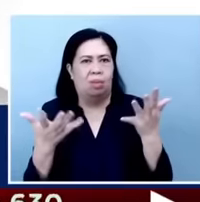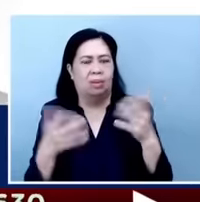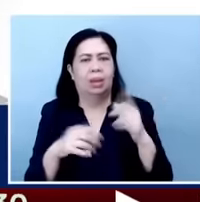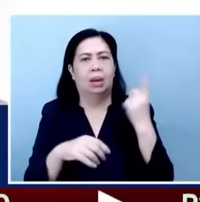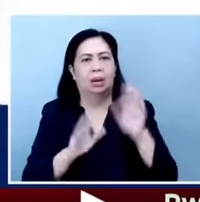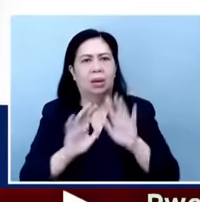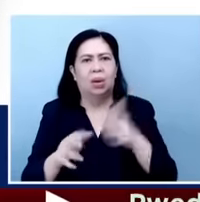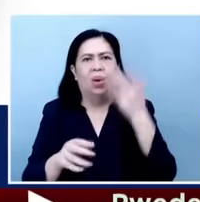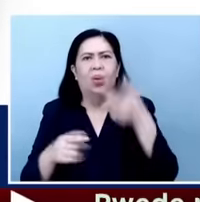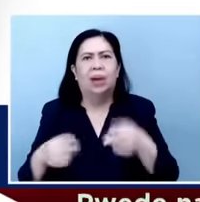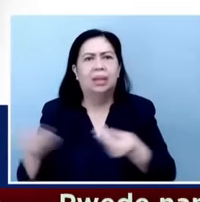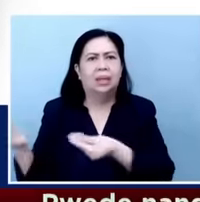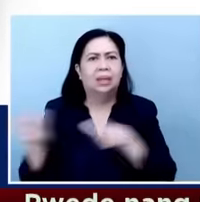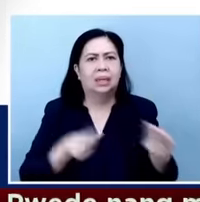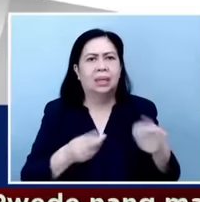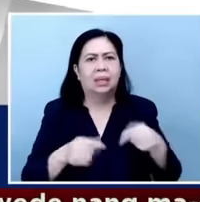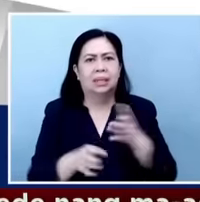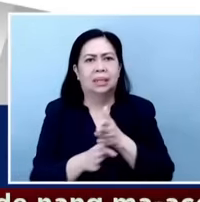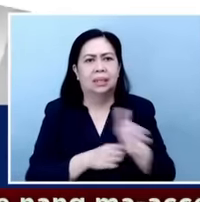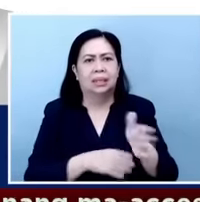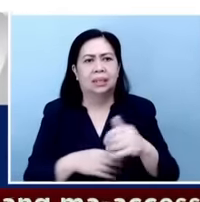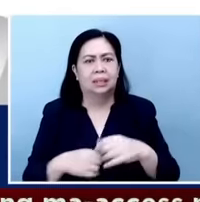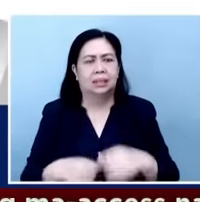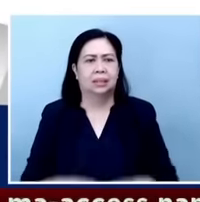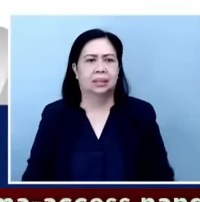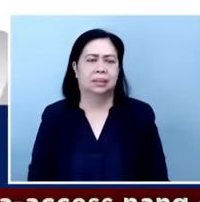lubid? Dinaretso talaga siya dito.